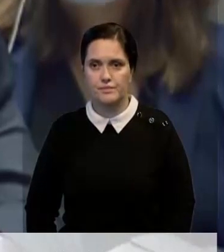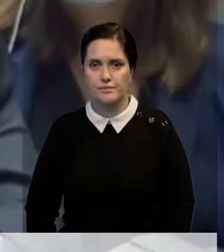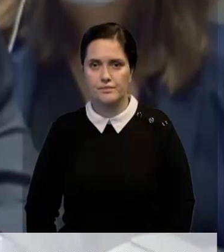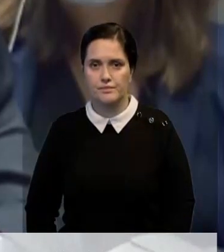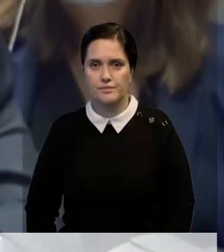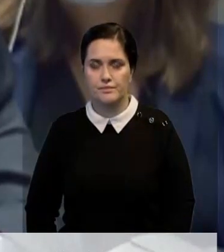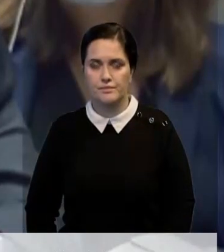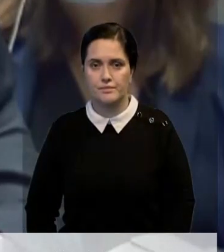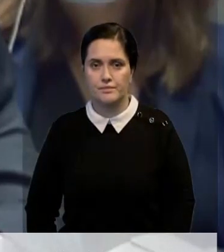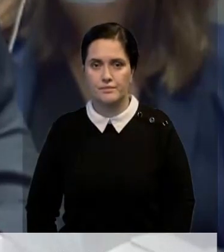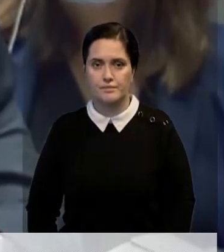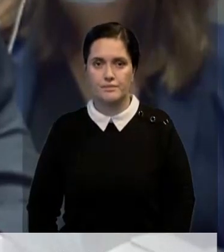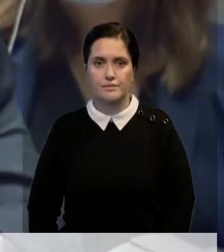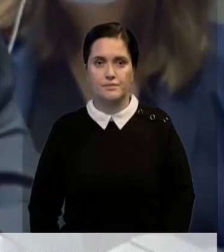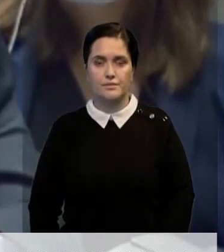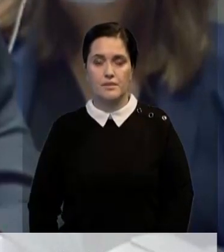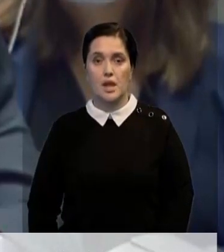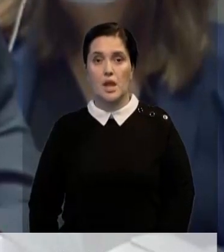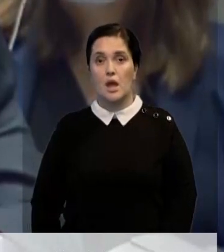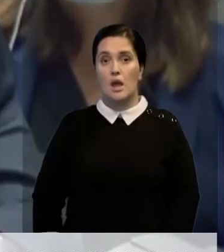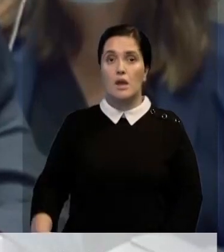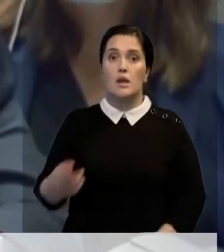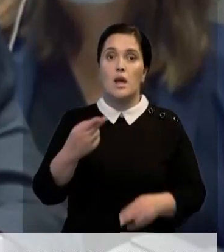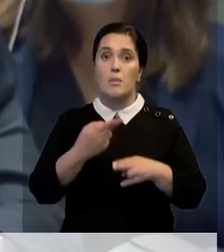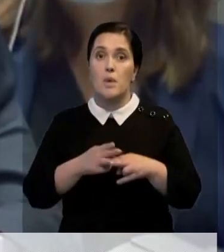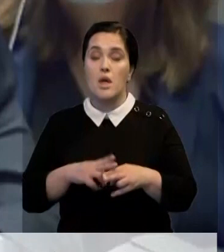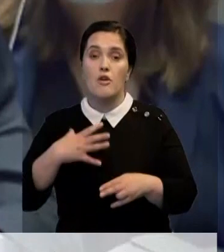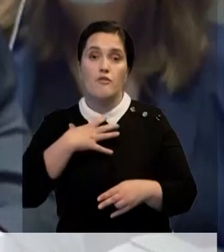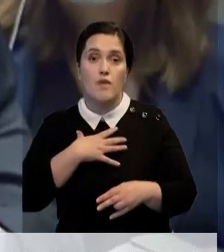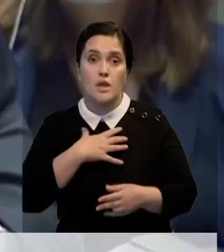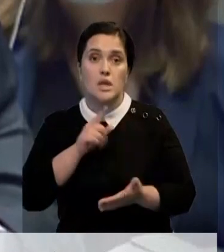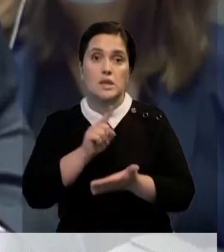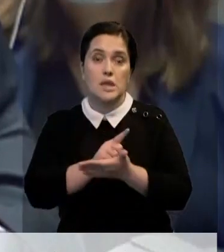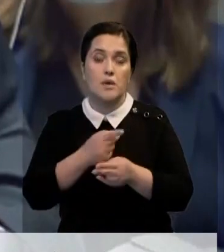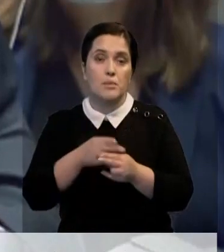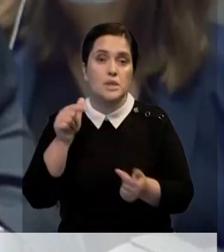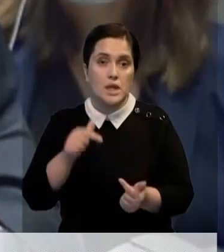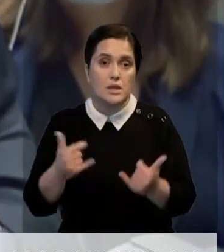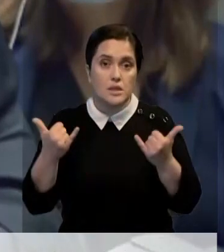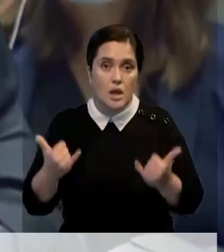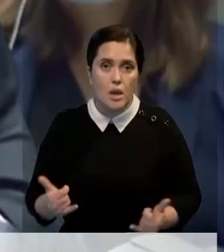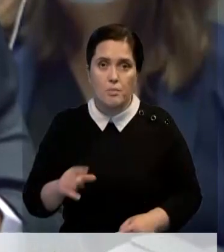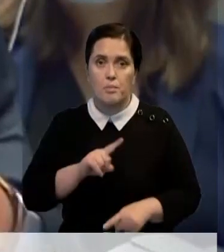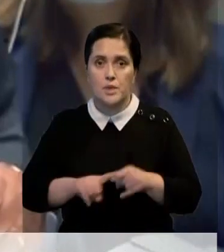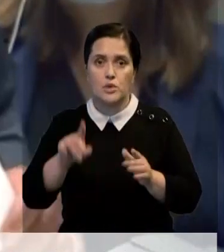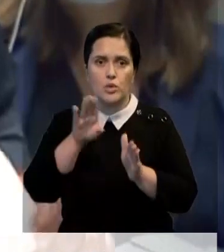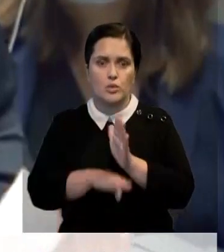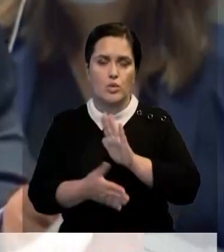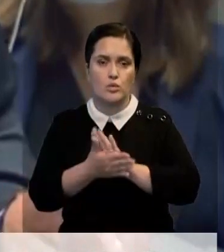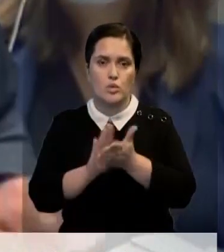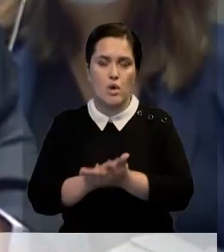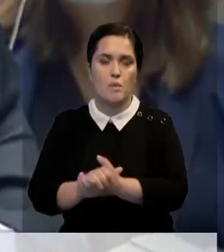Инструменты, удерживающие нас от катастрофической мировой войны, важны, но они должны соответствовать нынешним, быстро ухудшающимся условиям мира